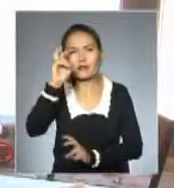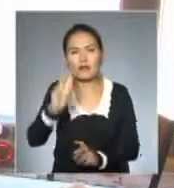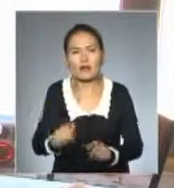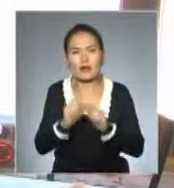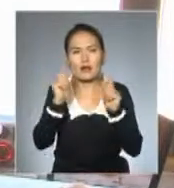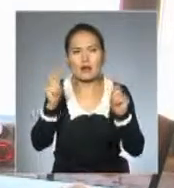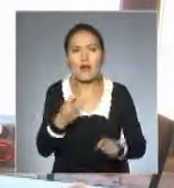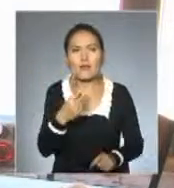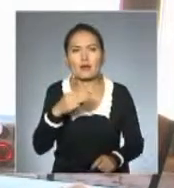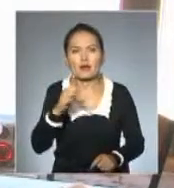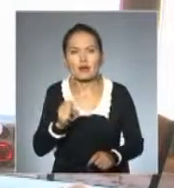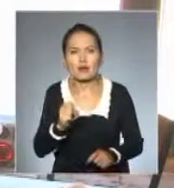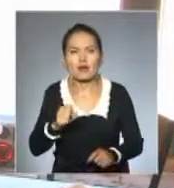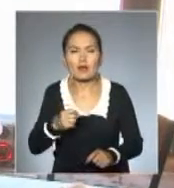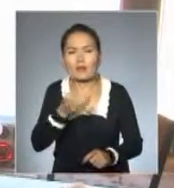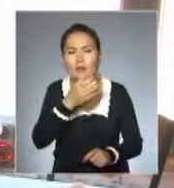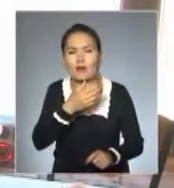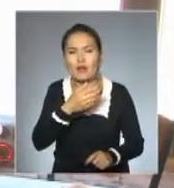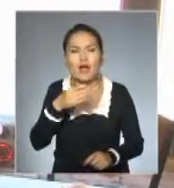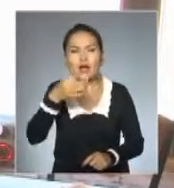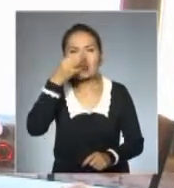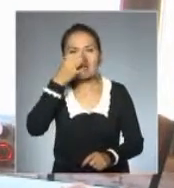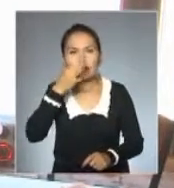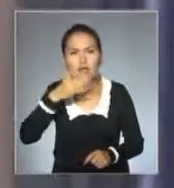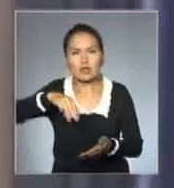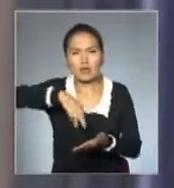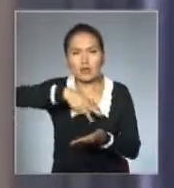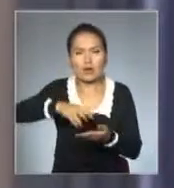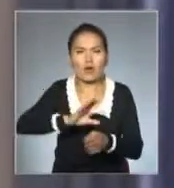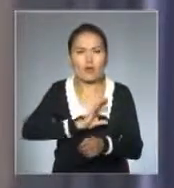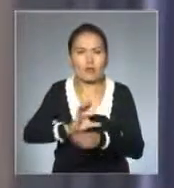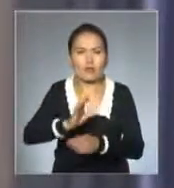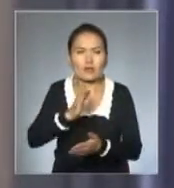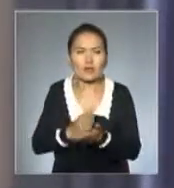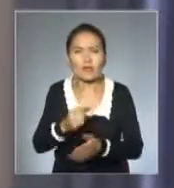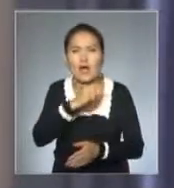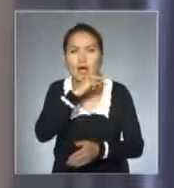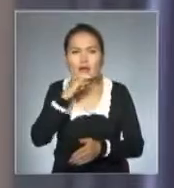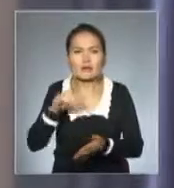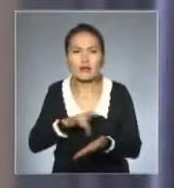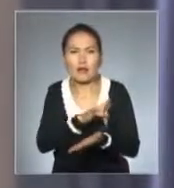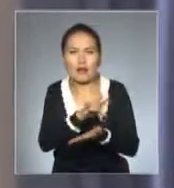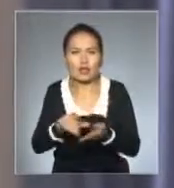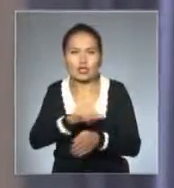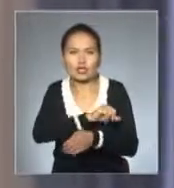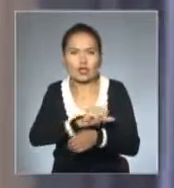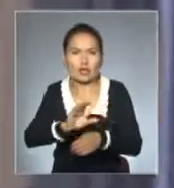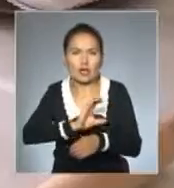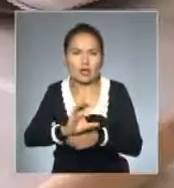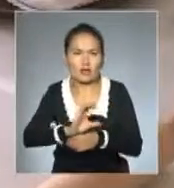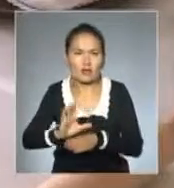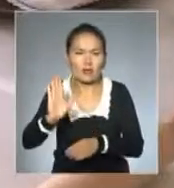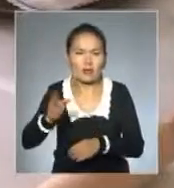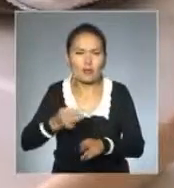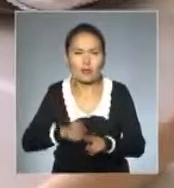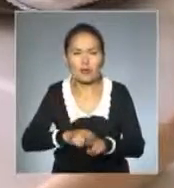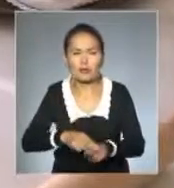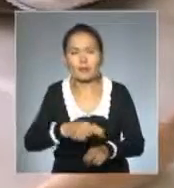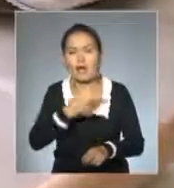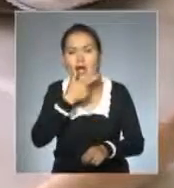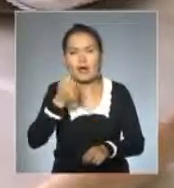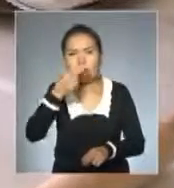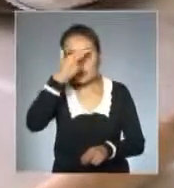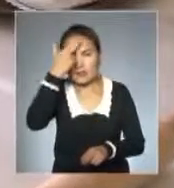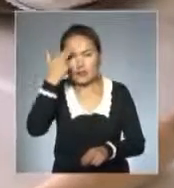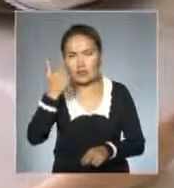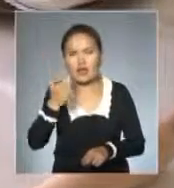тәулігіне 1 тоннадан астам өнім шығарады. Мұнда пісірілген тәтті тағамдар Ресей қалаларына да жөнелтіледі. Италиялық және швециялық заманауи